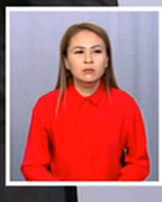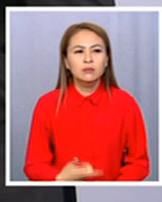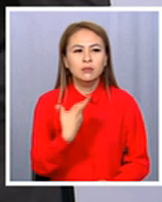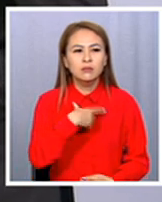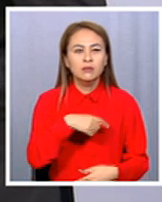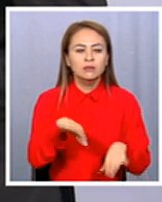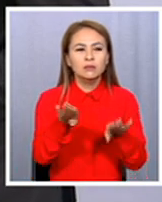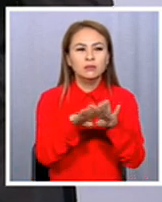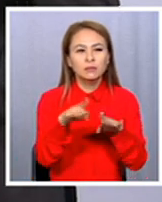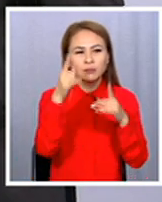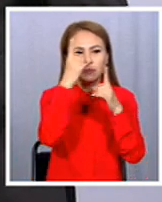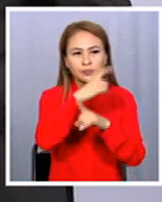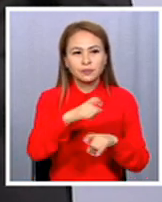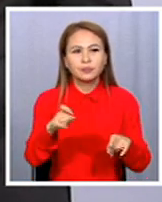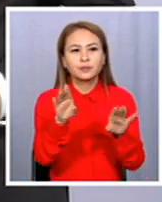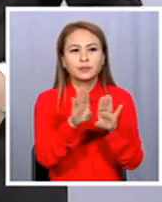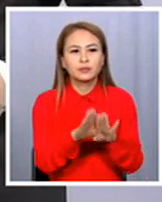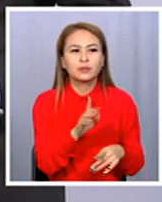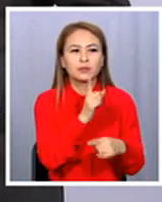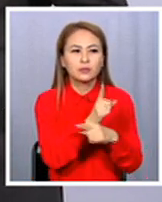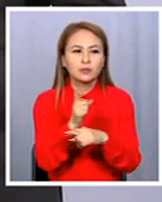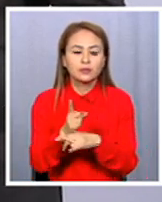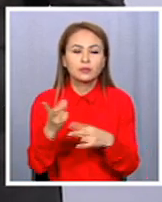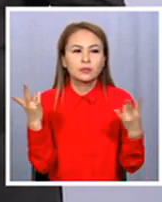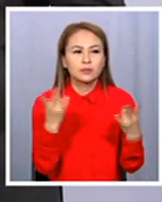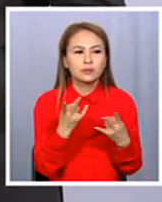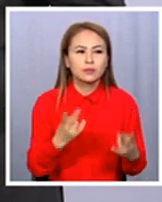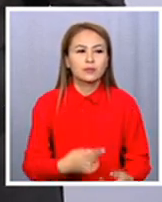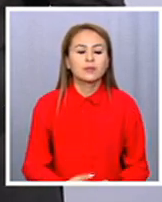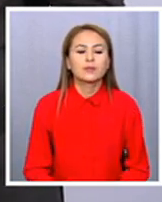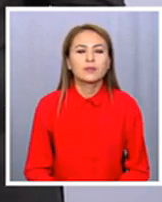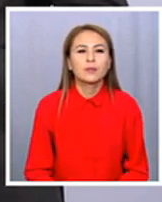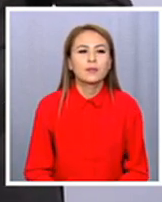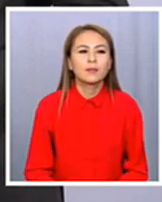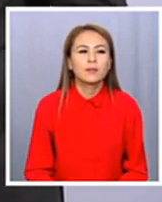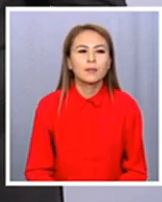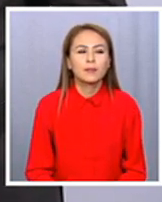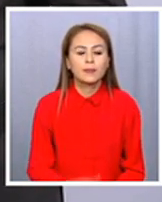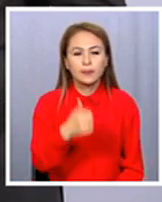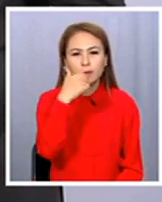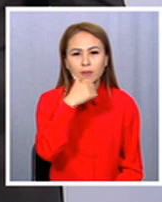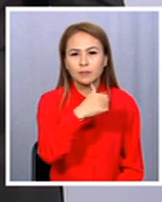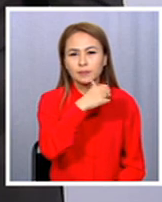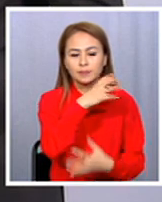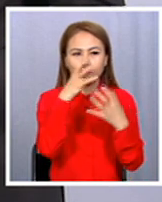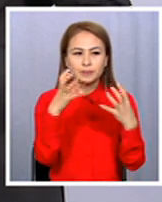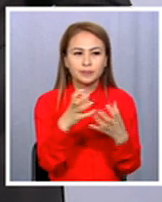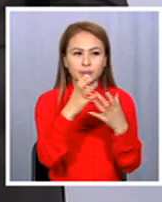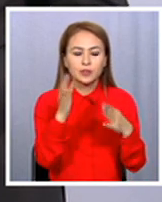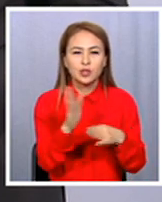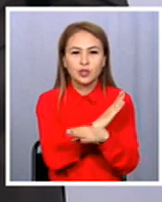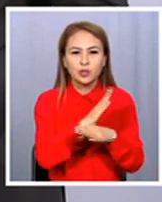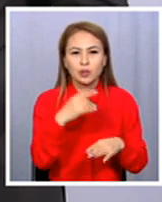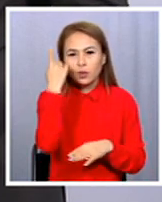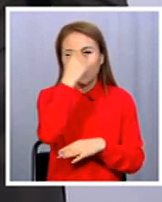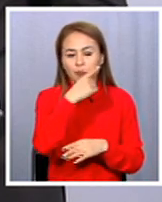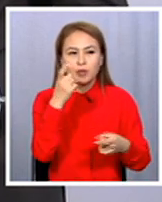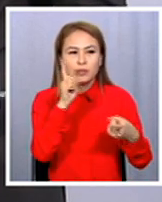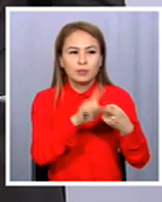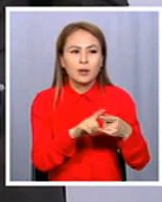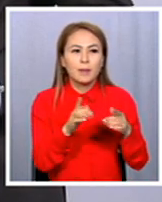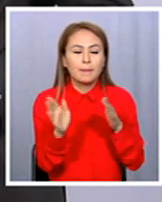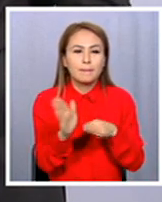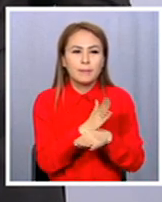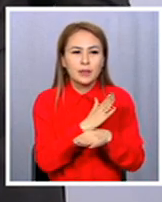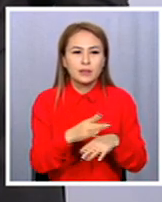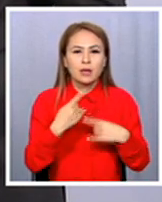Өздеріңіз туралы ақпаратты жариялауда шектеу қою қажет. Яғни құпия сақталатын, немесе жеке өміріне байланысты